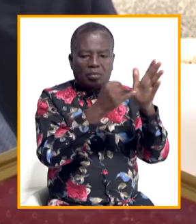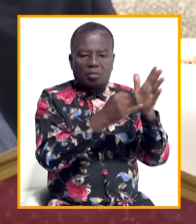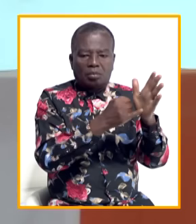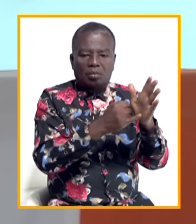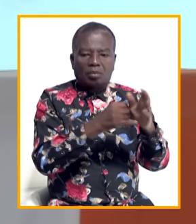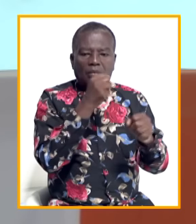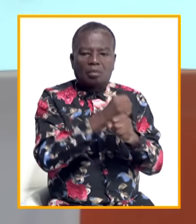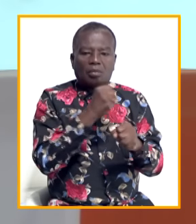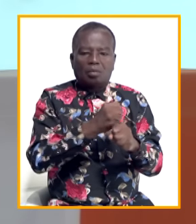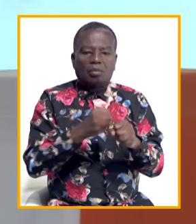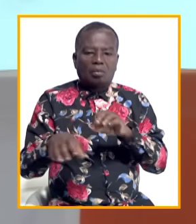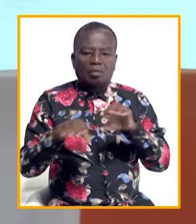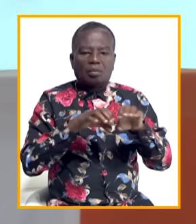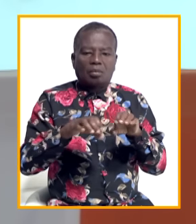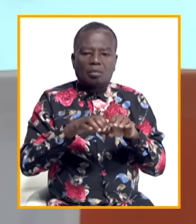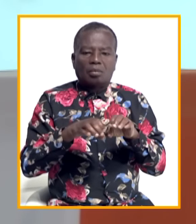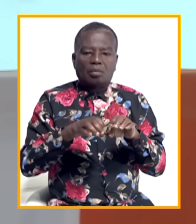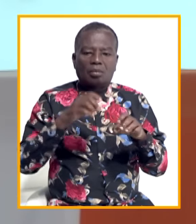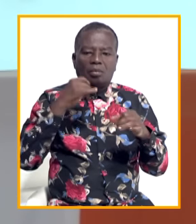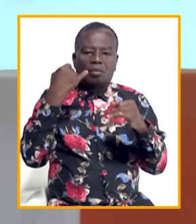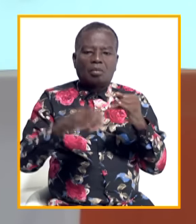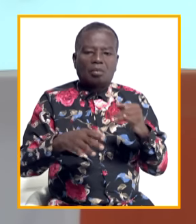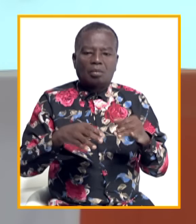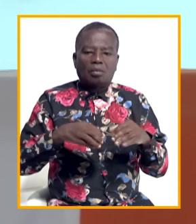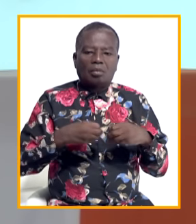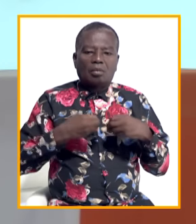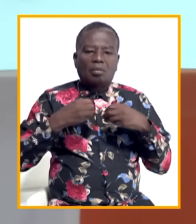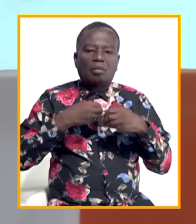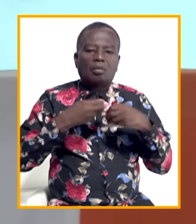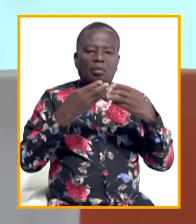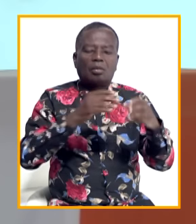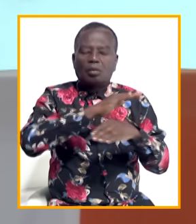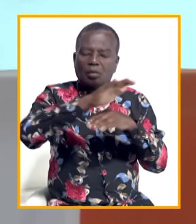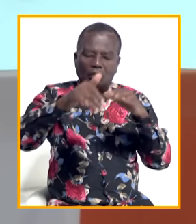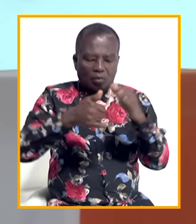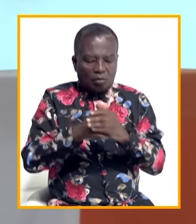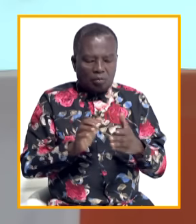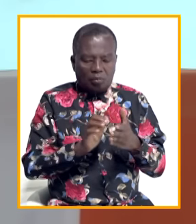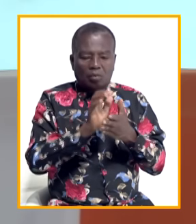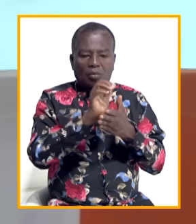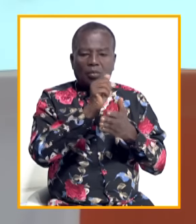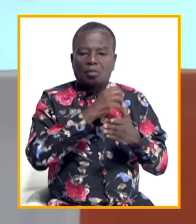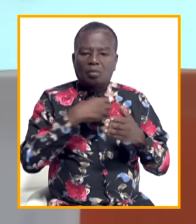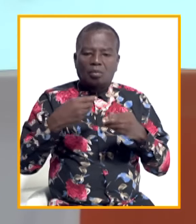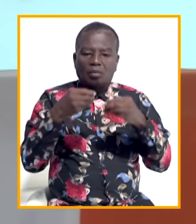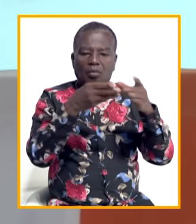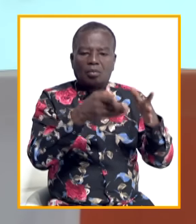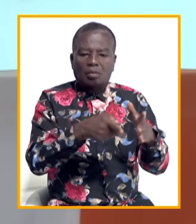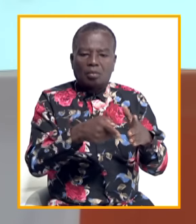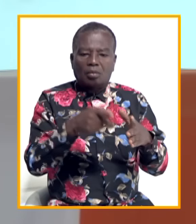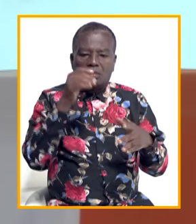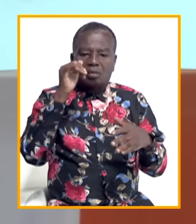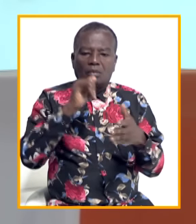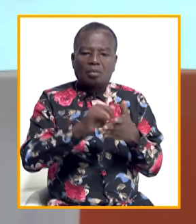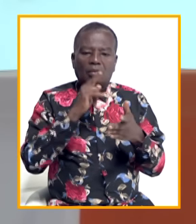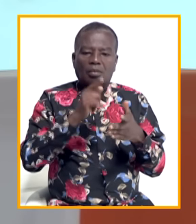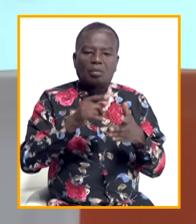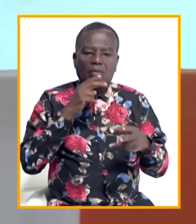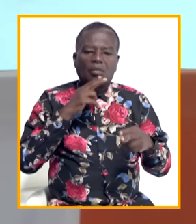Le travail qu'il a abattu a fini par cristalliser toute la confiance placée en lui. C'est donc naturellement